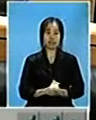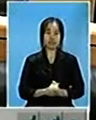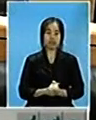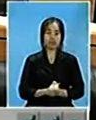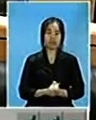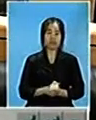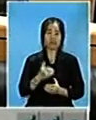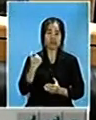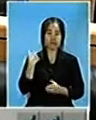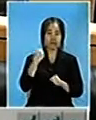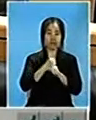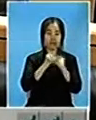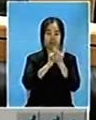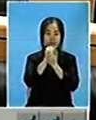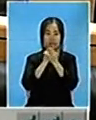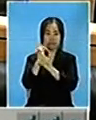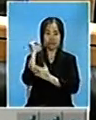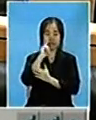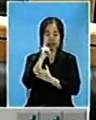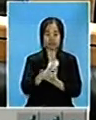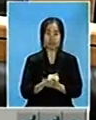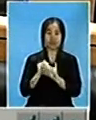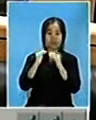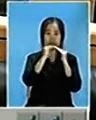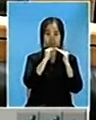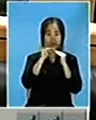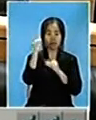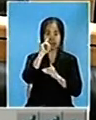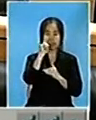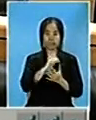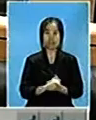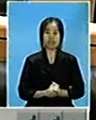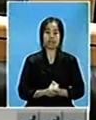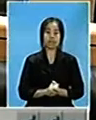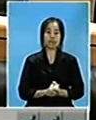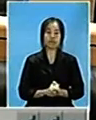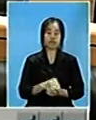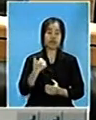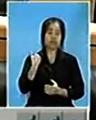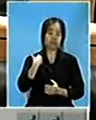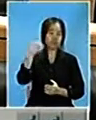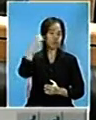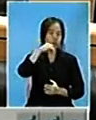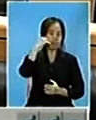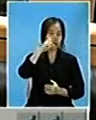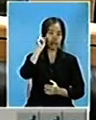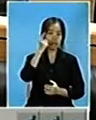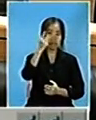และก็ความถูกต้องความชอบธรรมผมก็พูดอีกหลายครั้งเหมือนกันครับจะเป็นต้องพูดอี